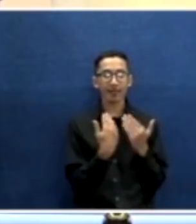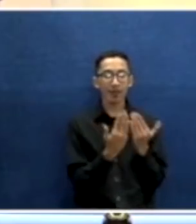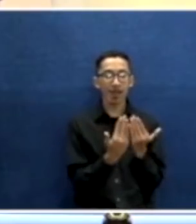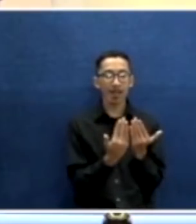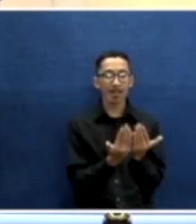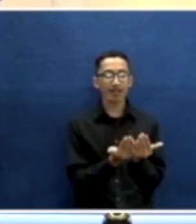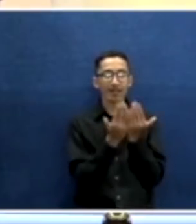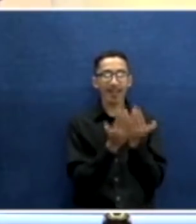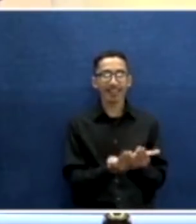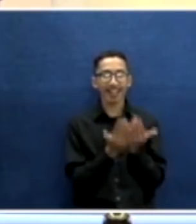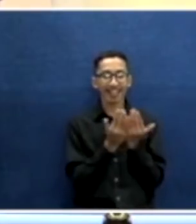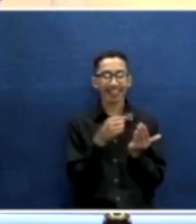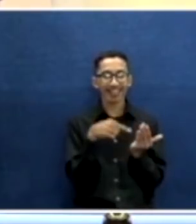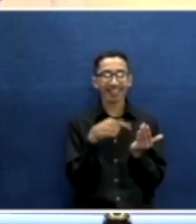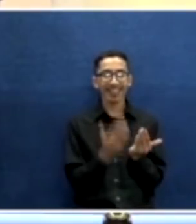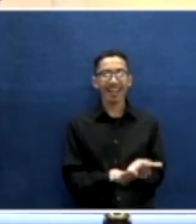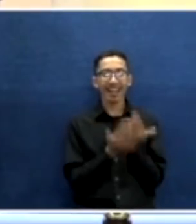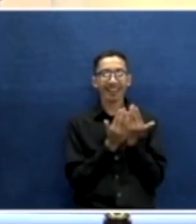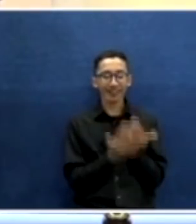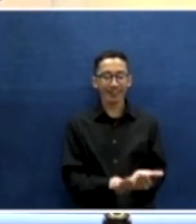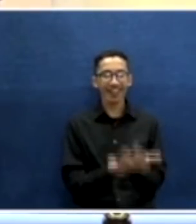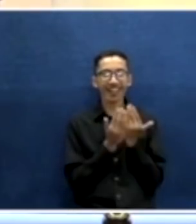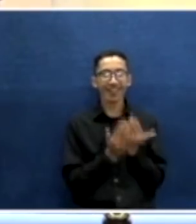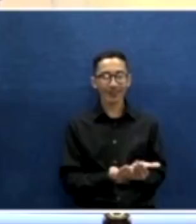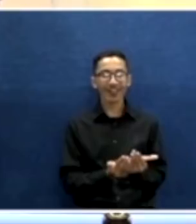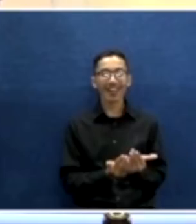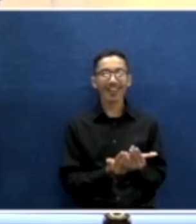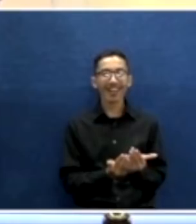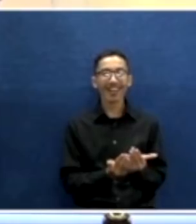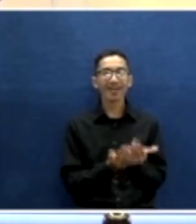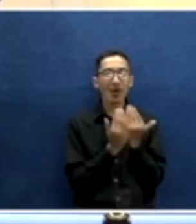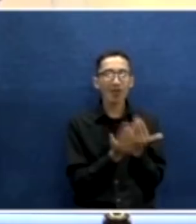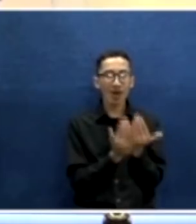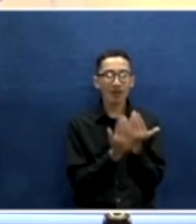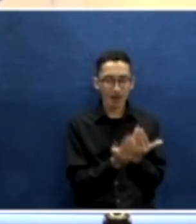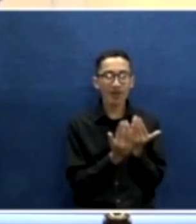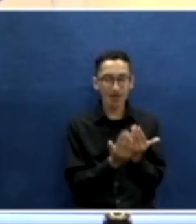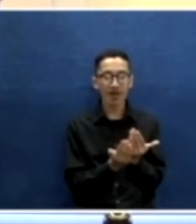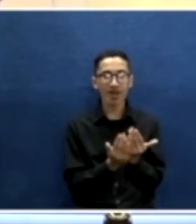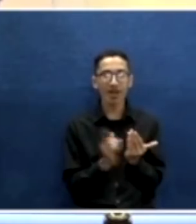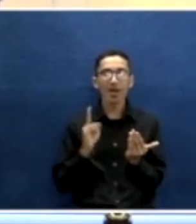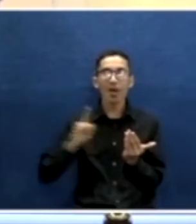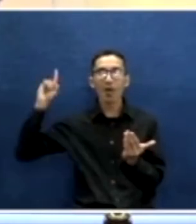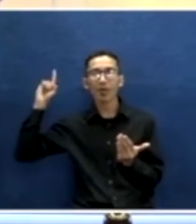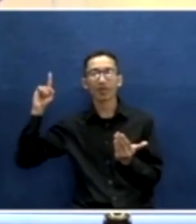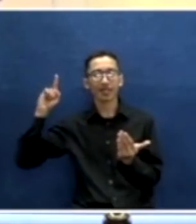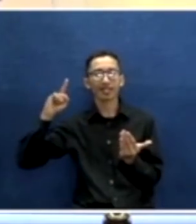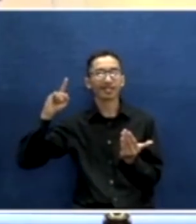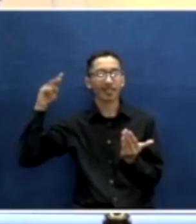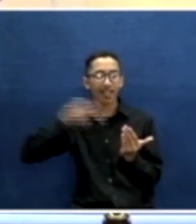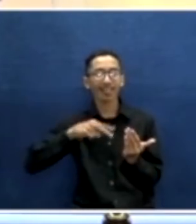lain maka jadikanlah itu aku eh ternya ternyata undangannya orang lain Kenapa kok dua kita gak didengarkan